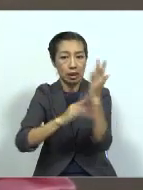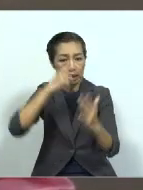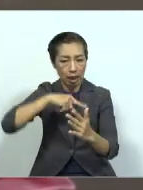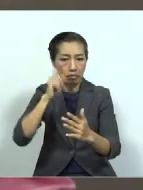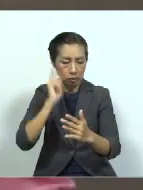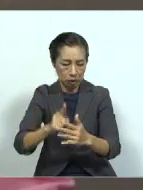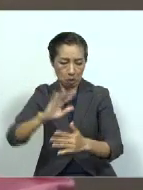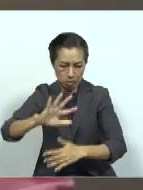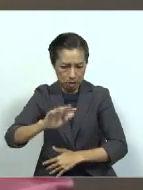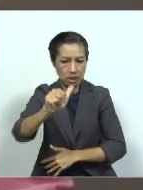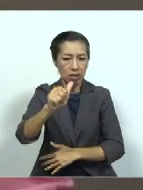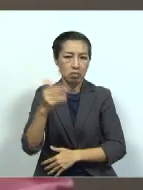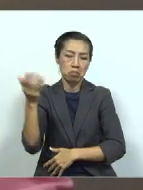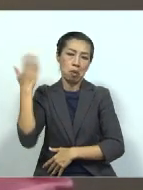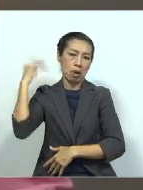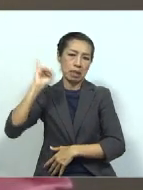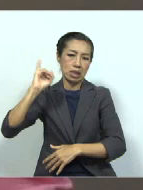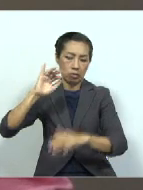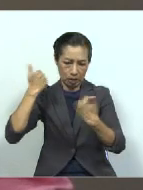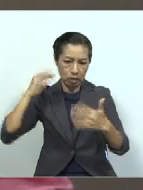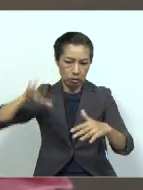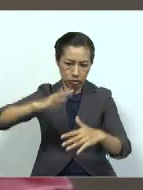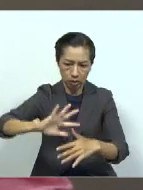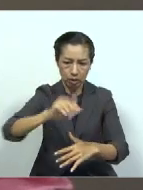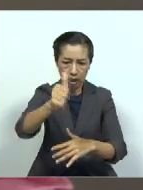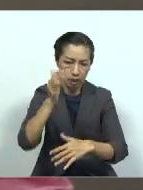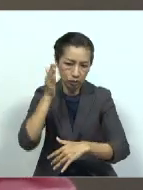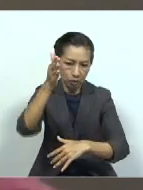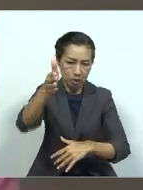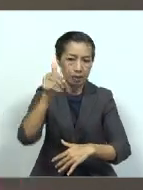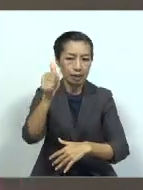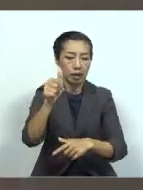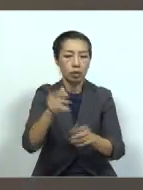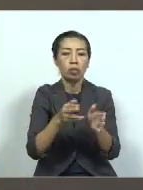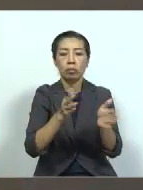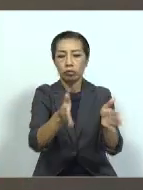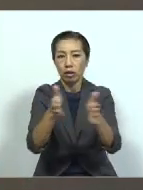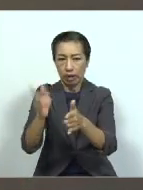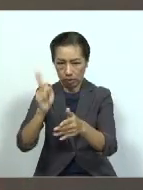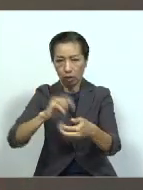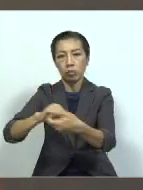กว่าเมื่อวานแล้วก็มีอนาคตมีวันหน้าที่สดใสนะครับเราต้องร่วมมือกันในทุกภาคส่วนนะครับ